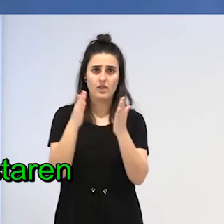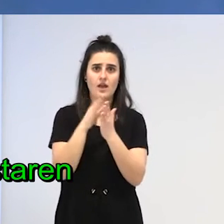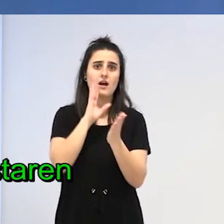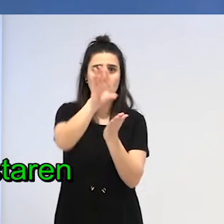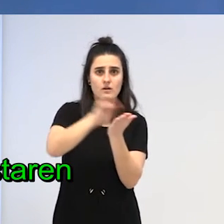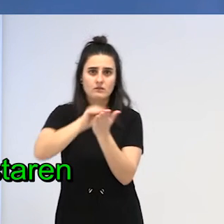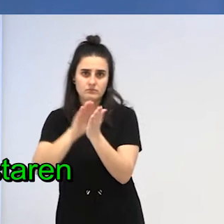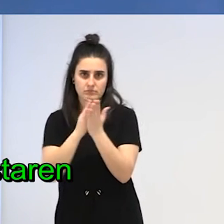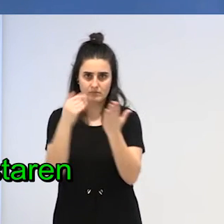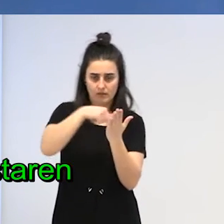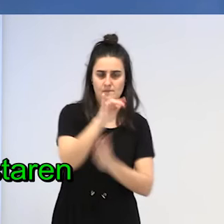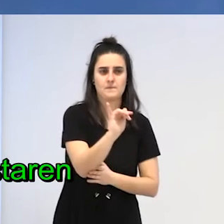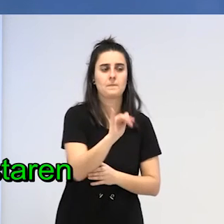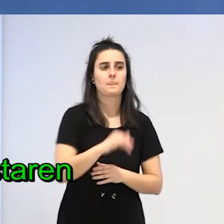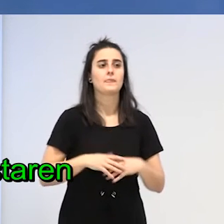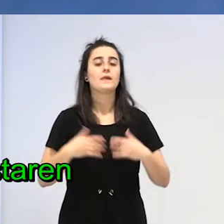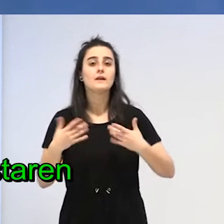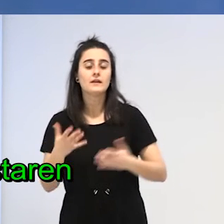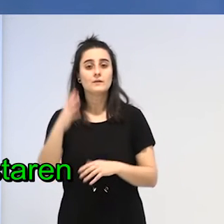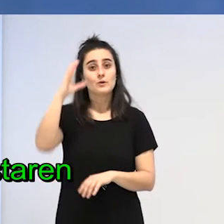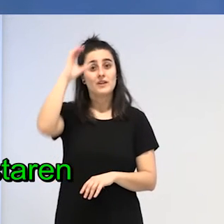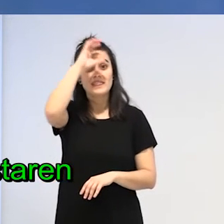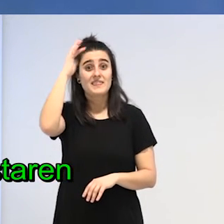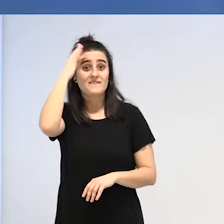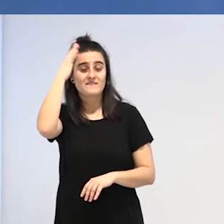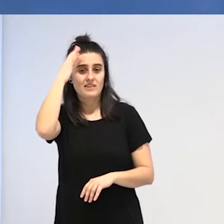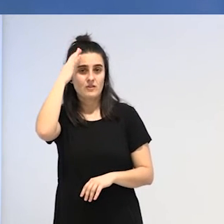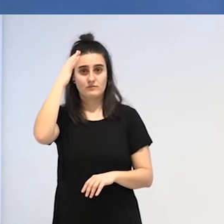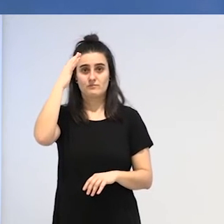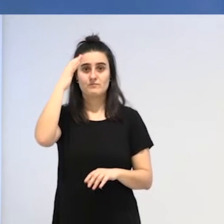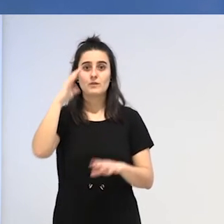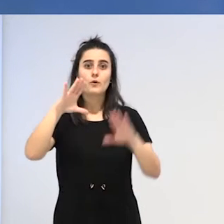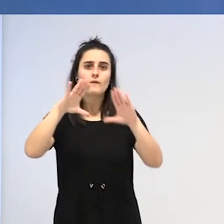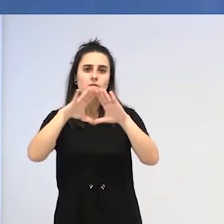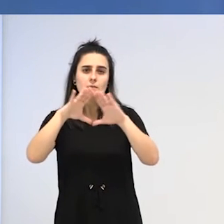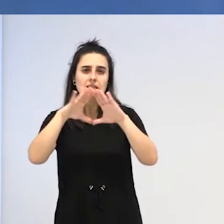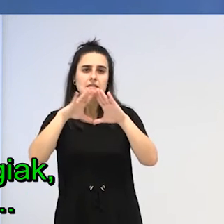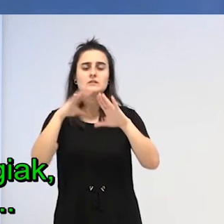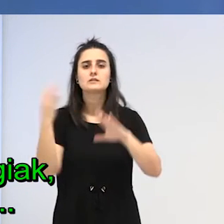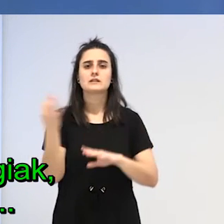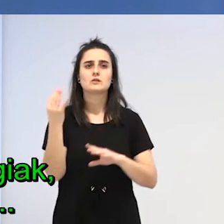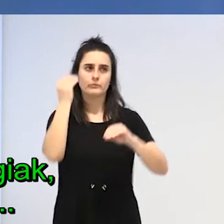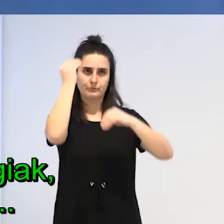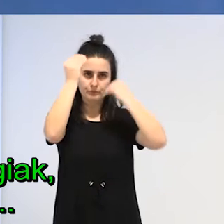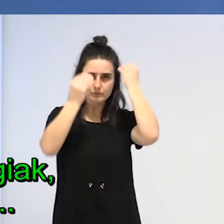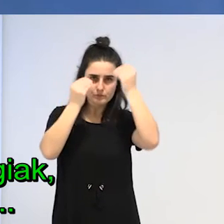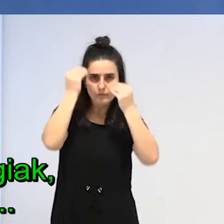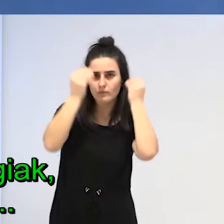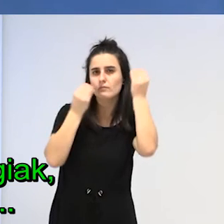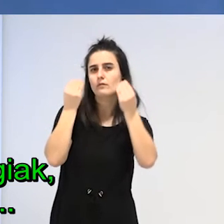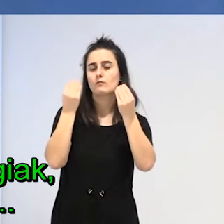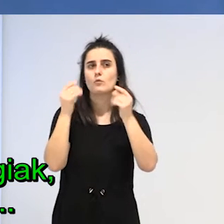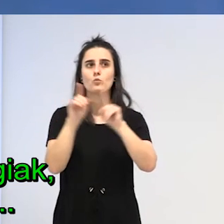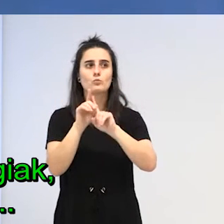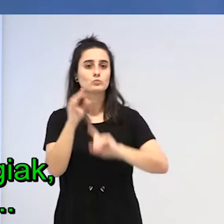bueno, bagareko zientzia fikzio feministaren ezaugarriak ziren pentsaera ariketak zirela, normalean emakumeak